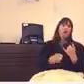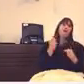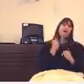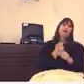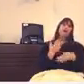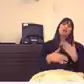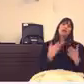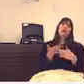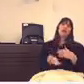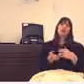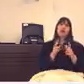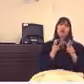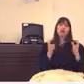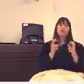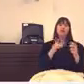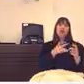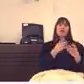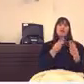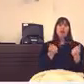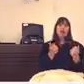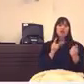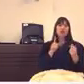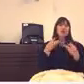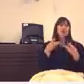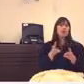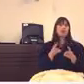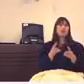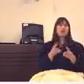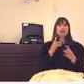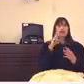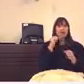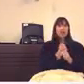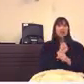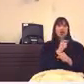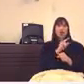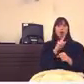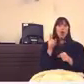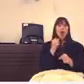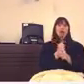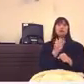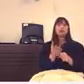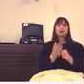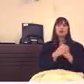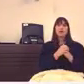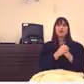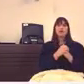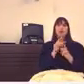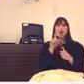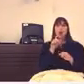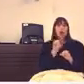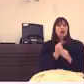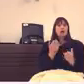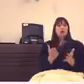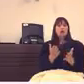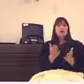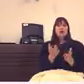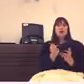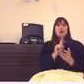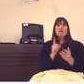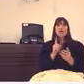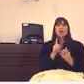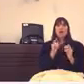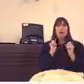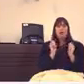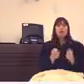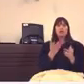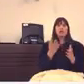את התהליך הזה. עמותת לב חש באופן שיטתי התעקשה לא לעשות את זה. לא לעשות את זה, ולא להגיש את זה עוד